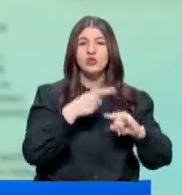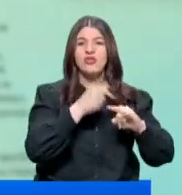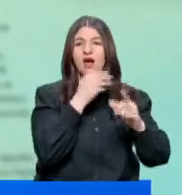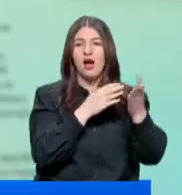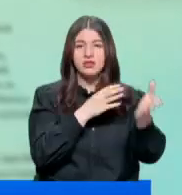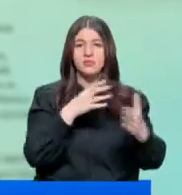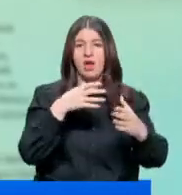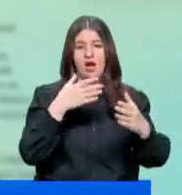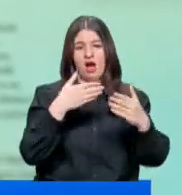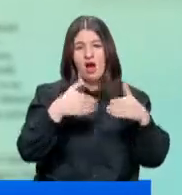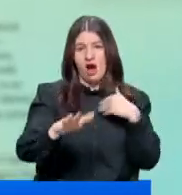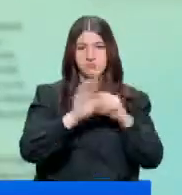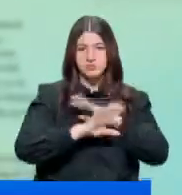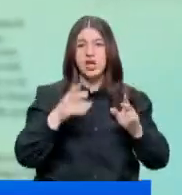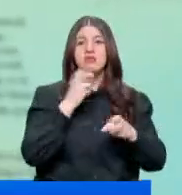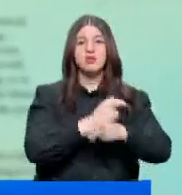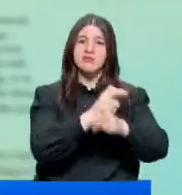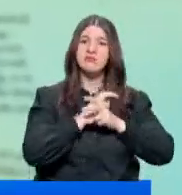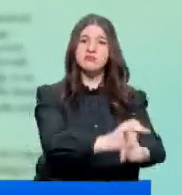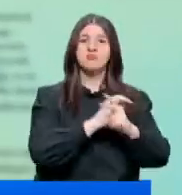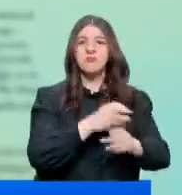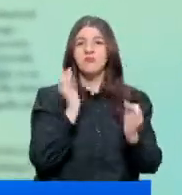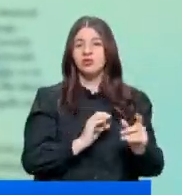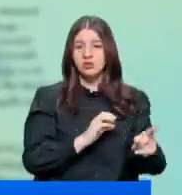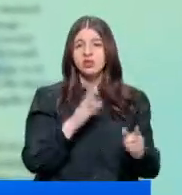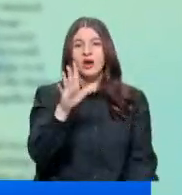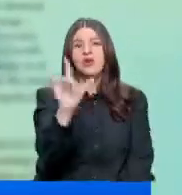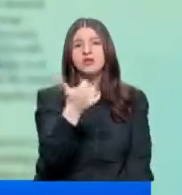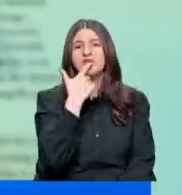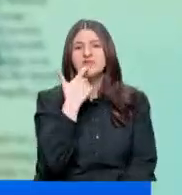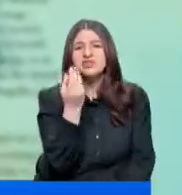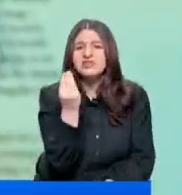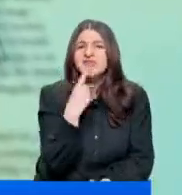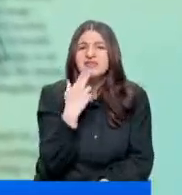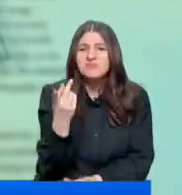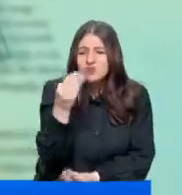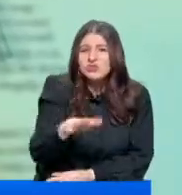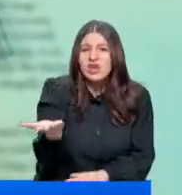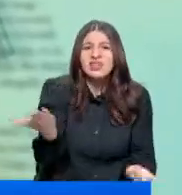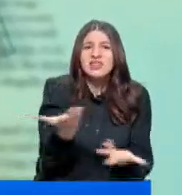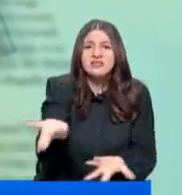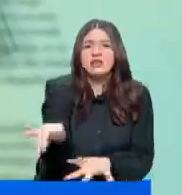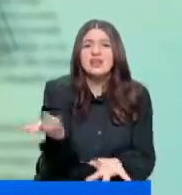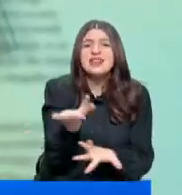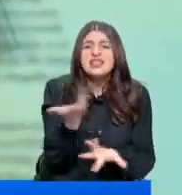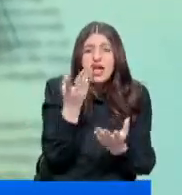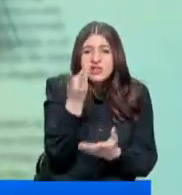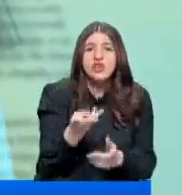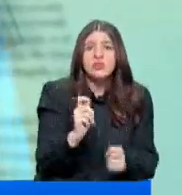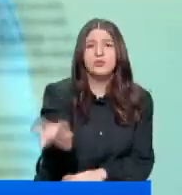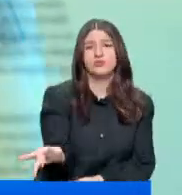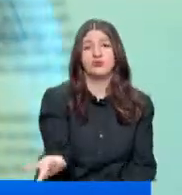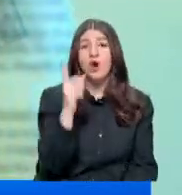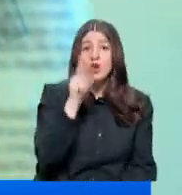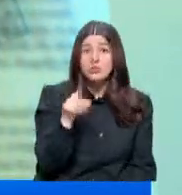Can Gökçek'ten ayrılınca tehditler başladı. Ya 16 yaşındaki bir kızı, bir çocuğu nasıl